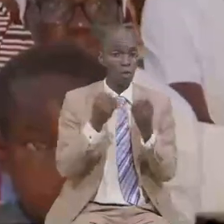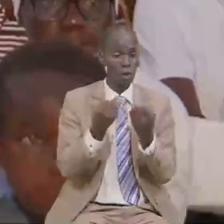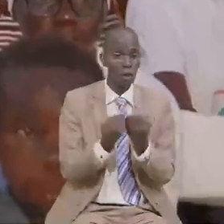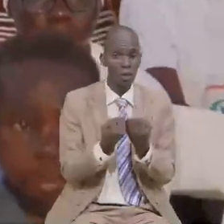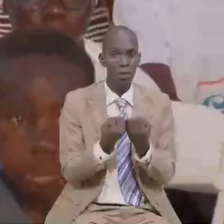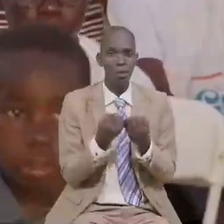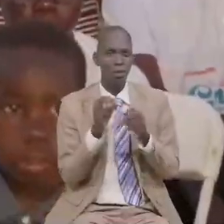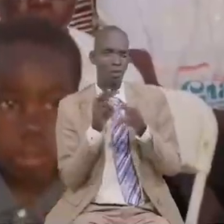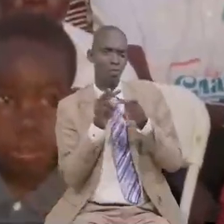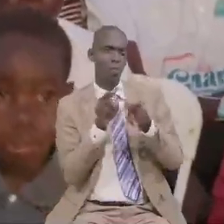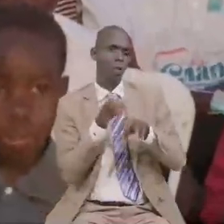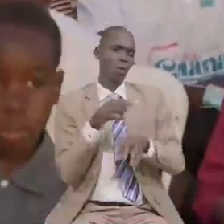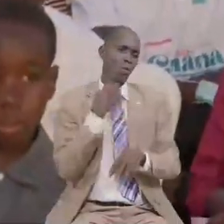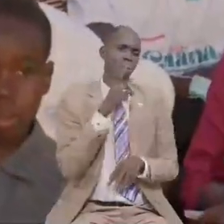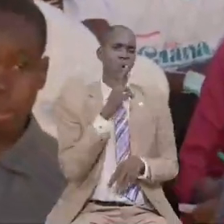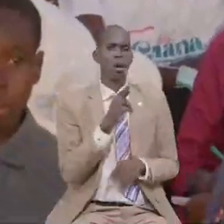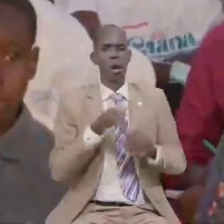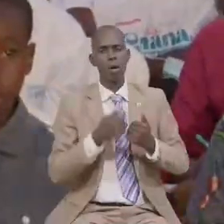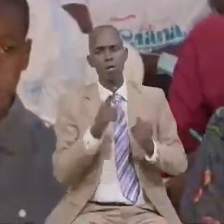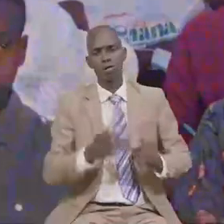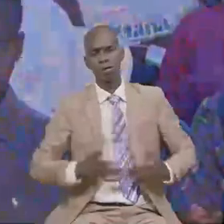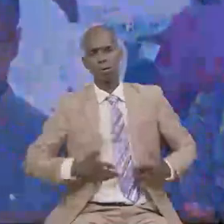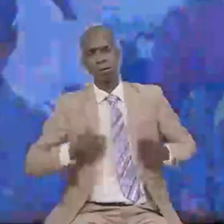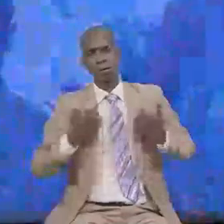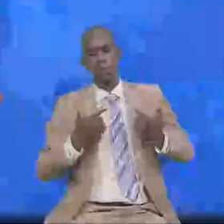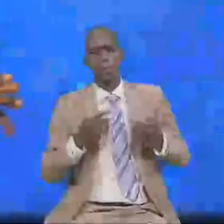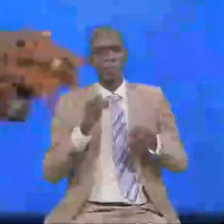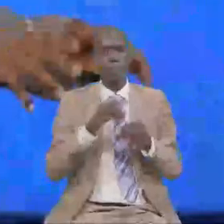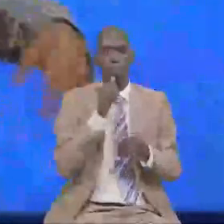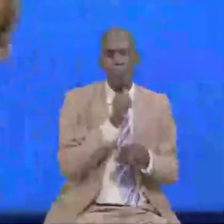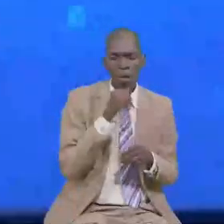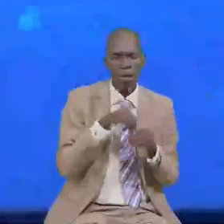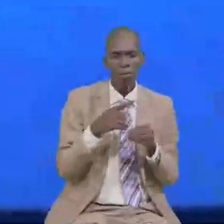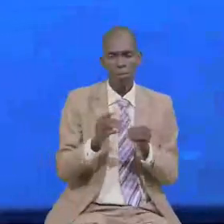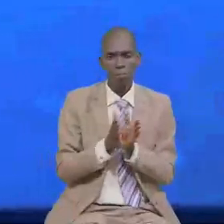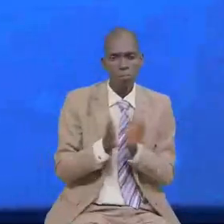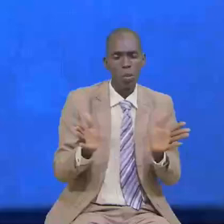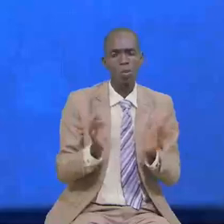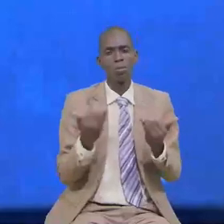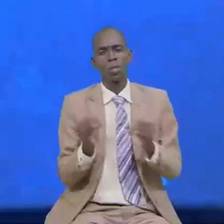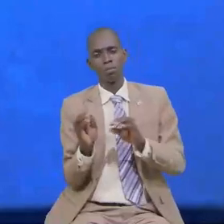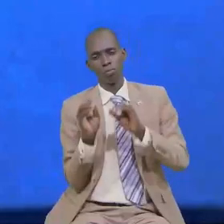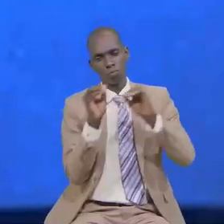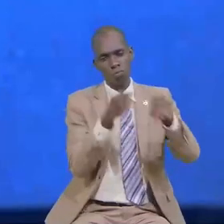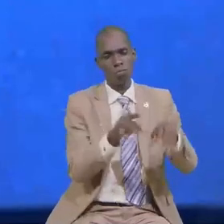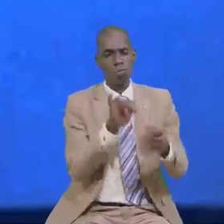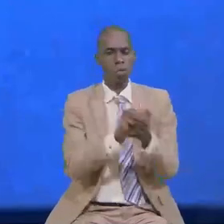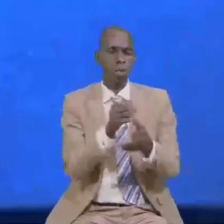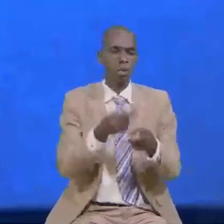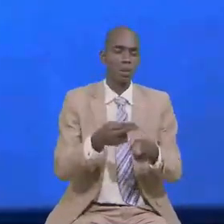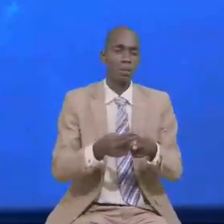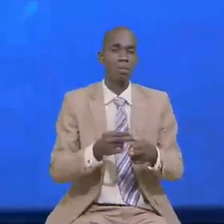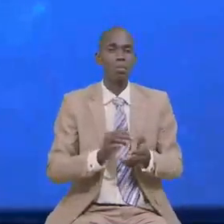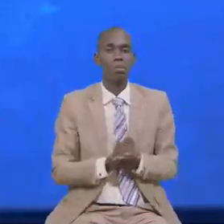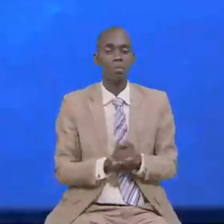La société te voit et voit comment tu vis en privé, en secret,